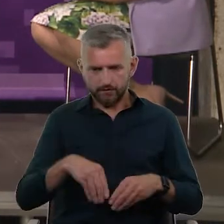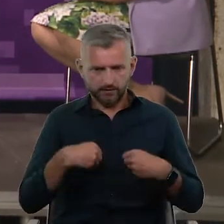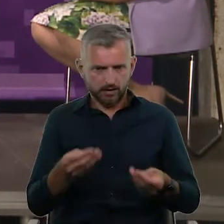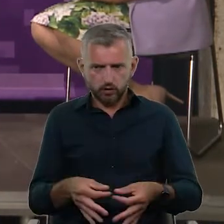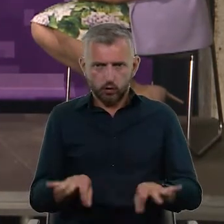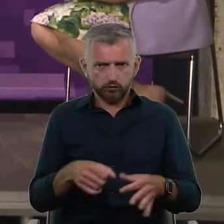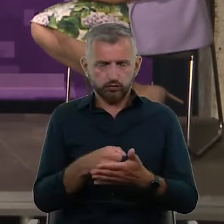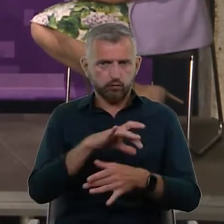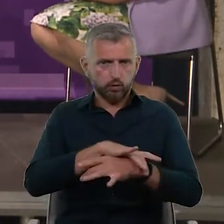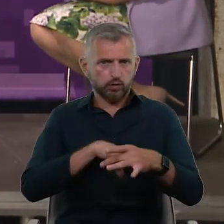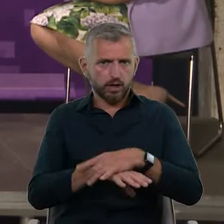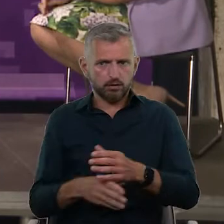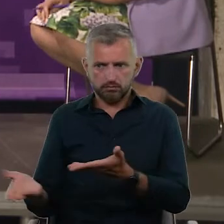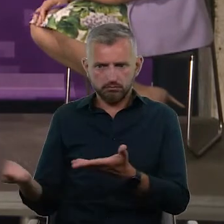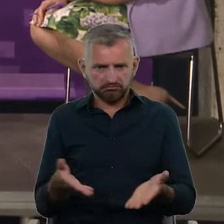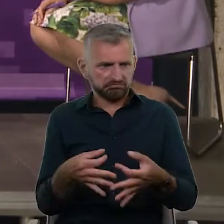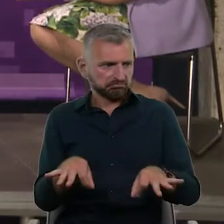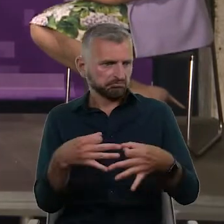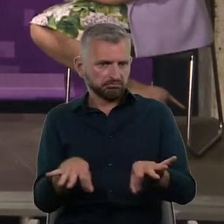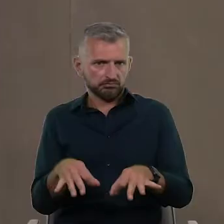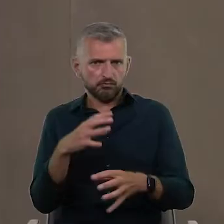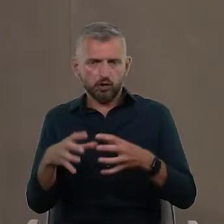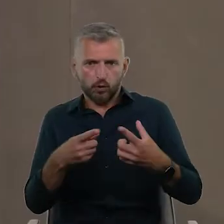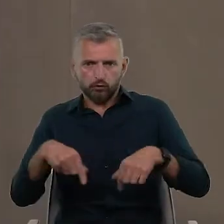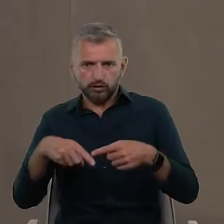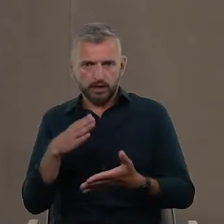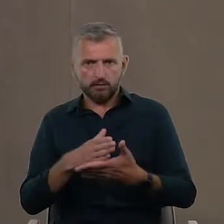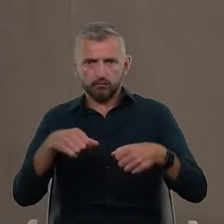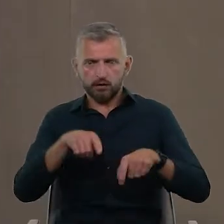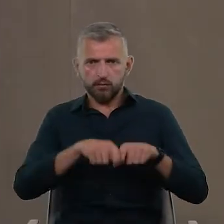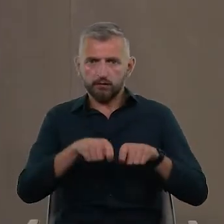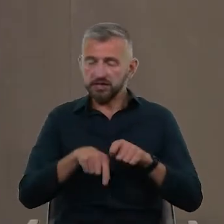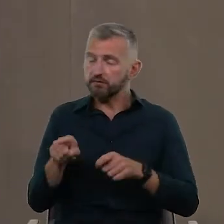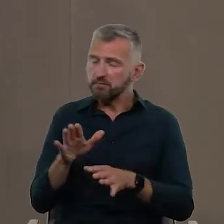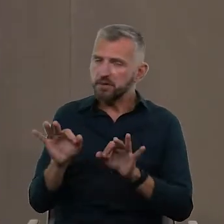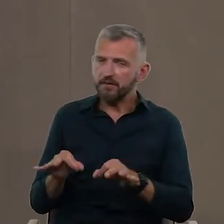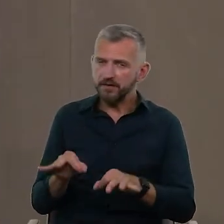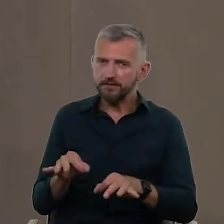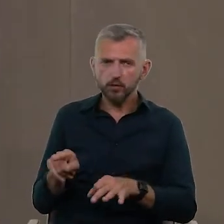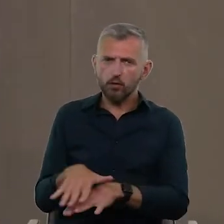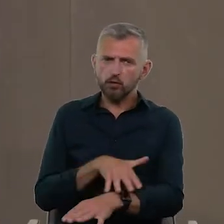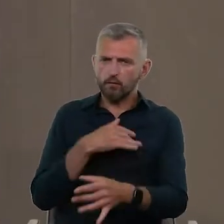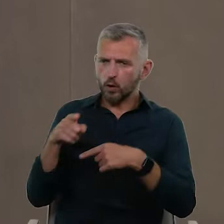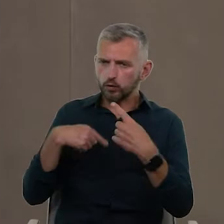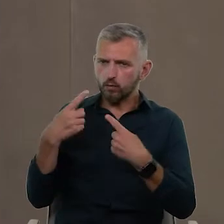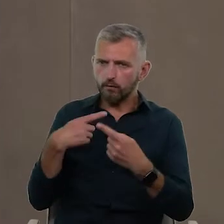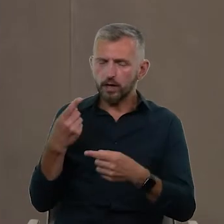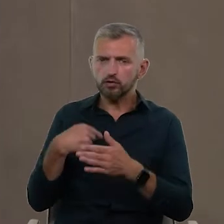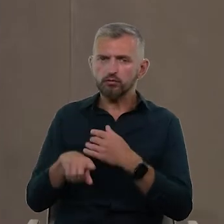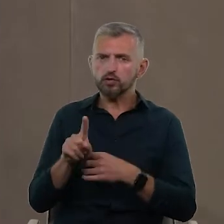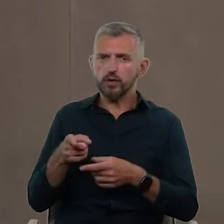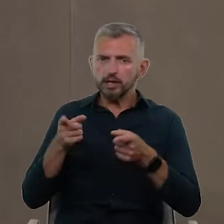доступ до полонених, запускає всі міжнародні організації, вони мають право перевірити. Ви праві в тому, тут довга розмова, тому що дійсно ми